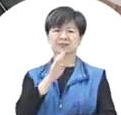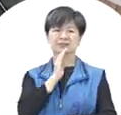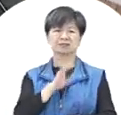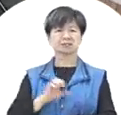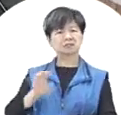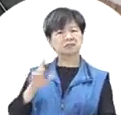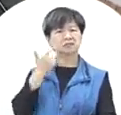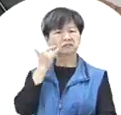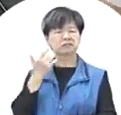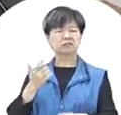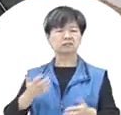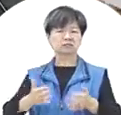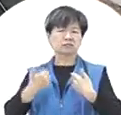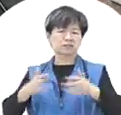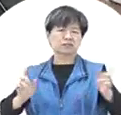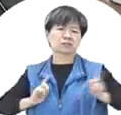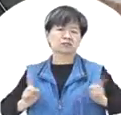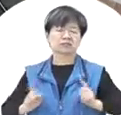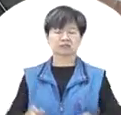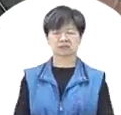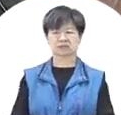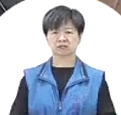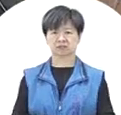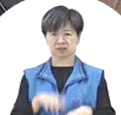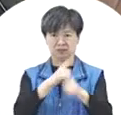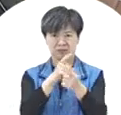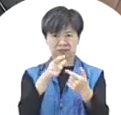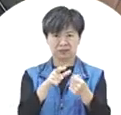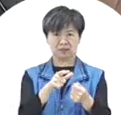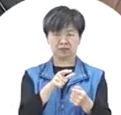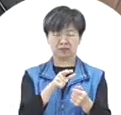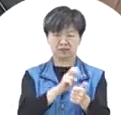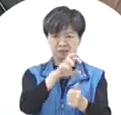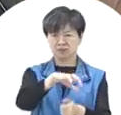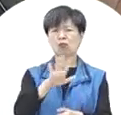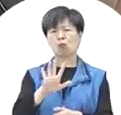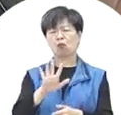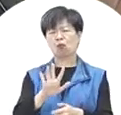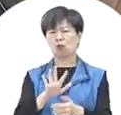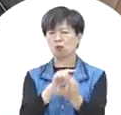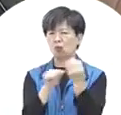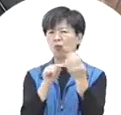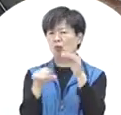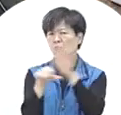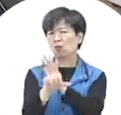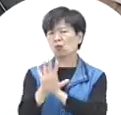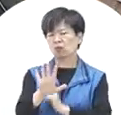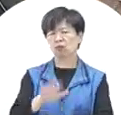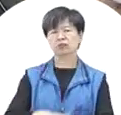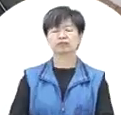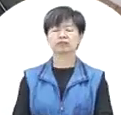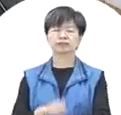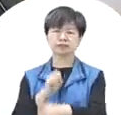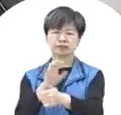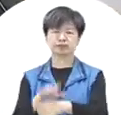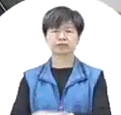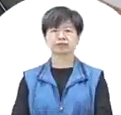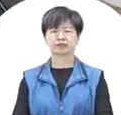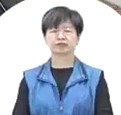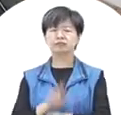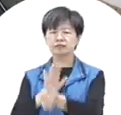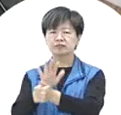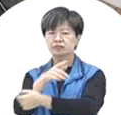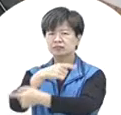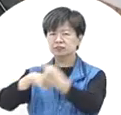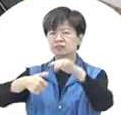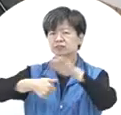要不要，随便你们。 准公或公托有名额， 来，市长乃瑜提醒您，乃瑜提醒您， 我们会协助转， 乃瑜提醒